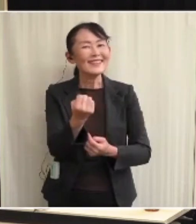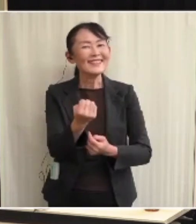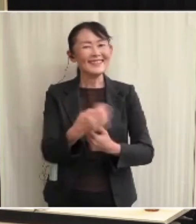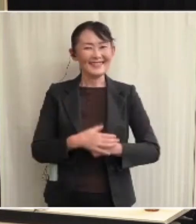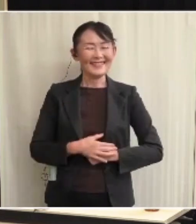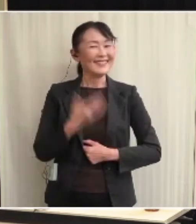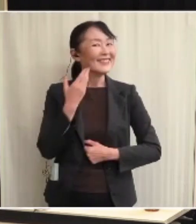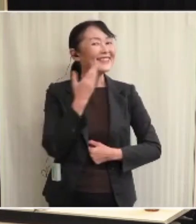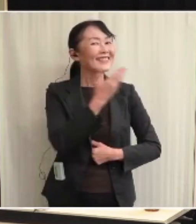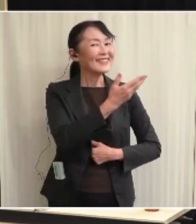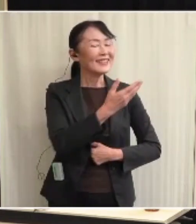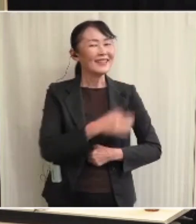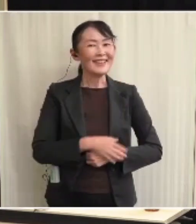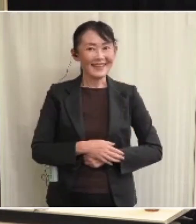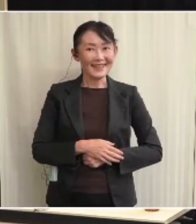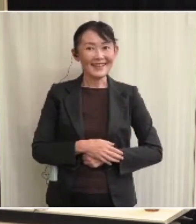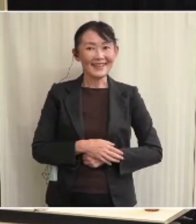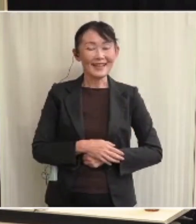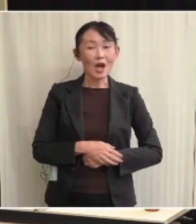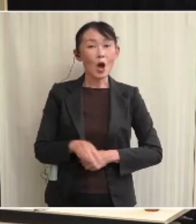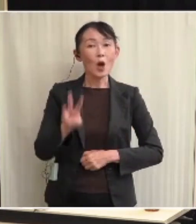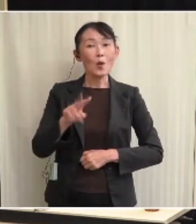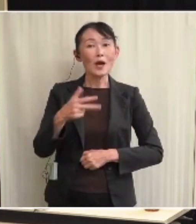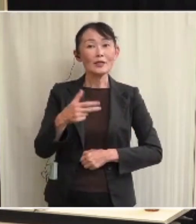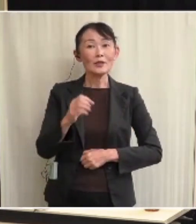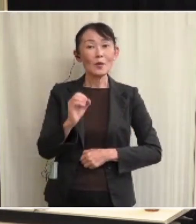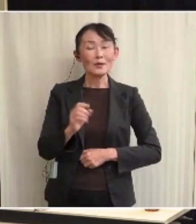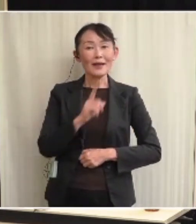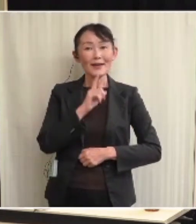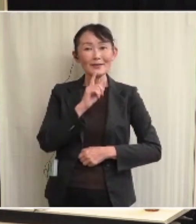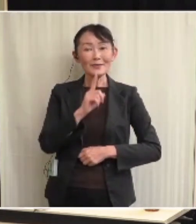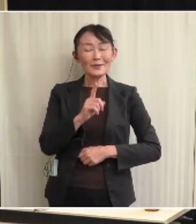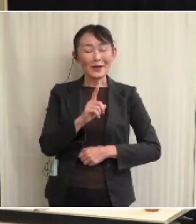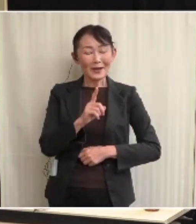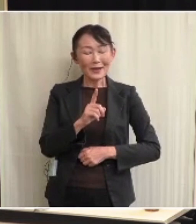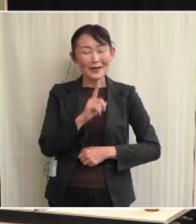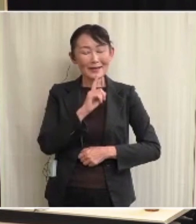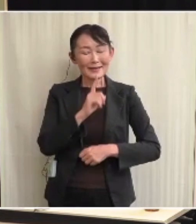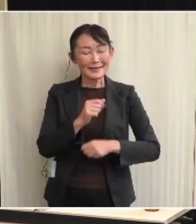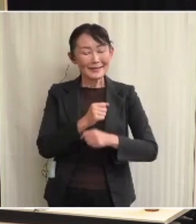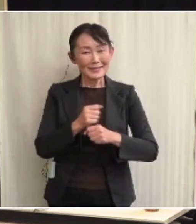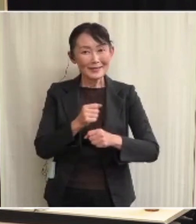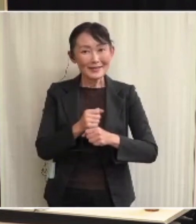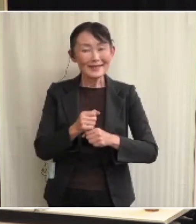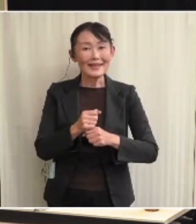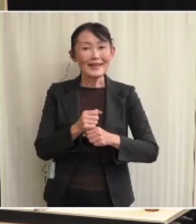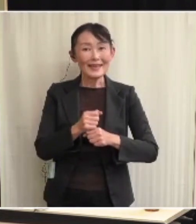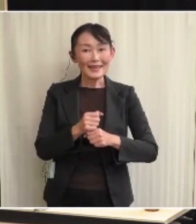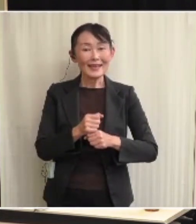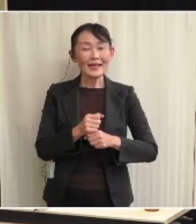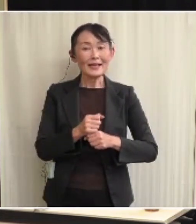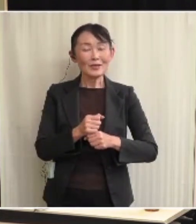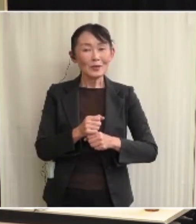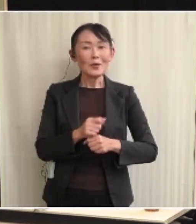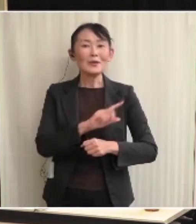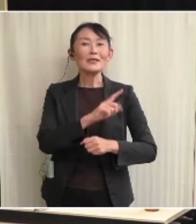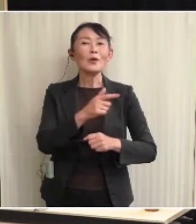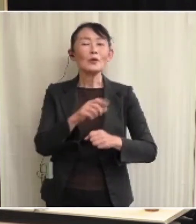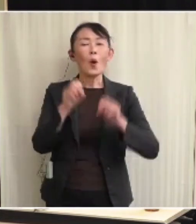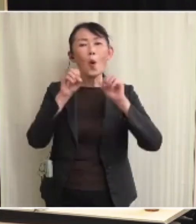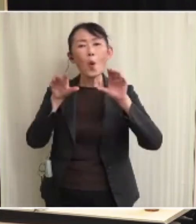ろいろなね、はい、なんというんですかね、これ言いづらいんです、放送上の都合とかいろいろございまして